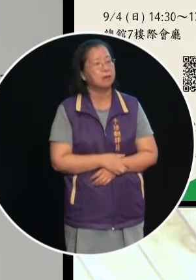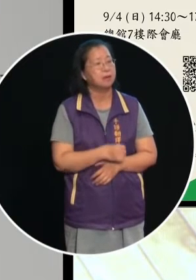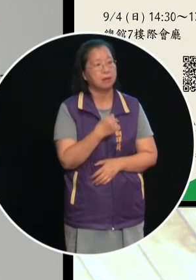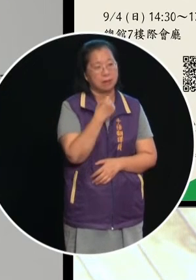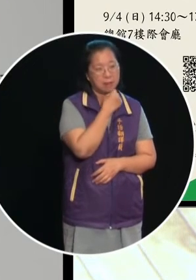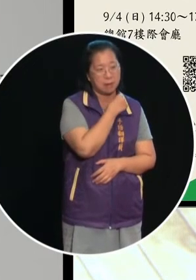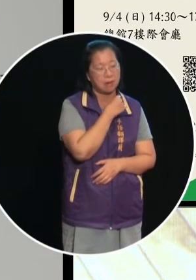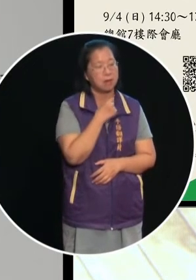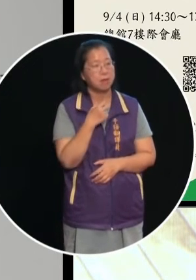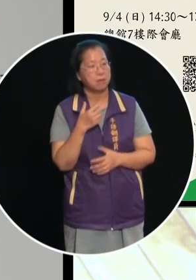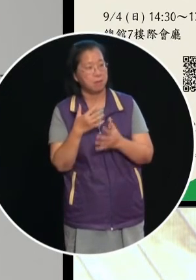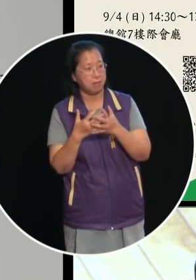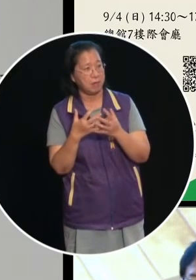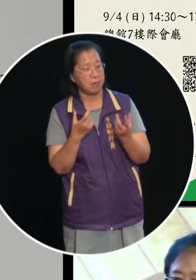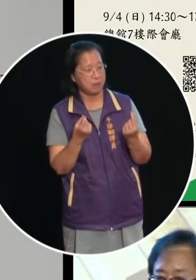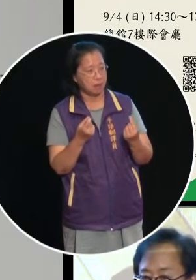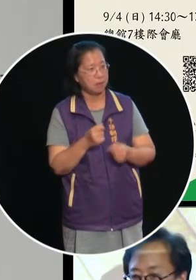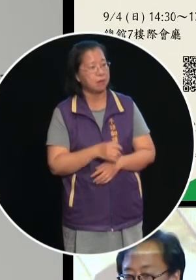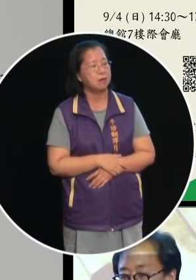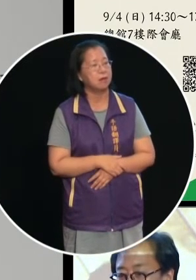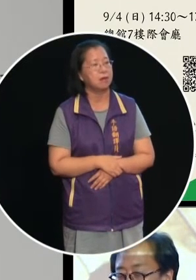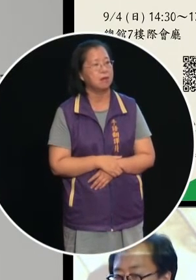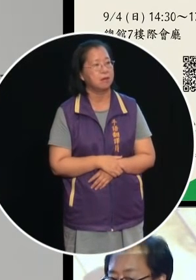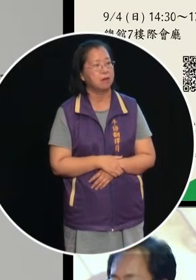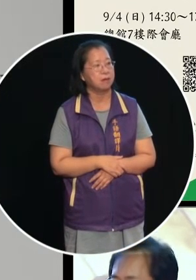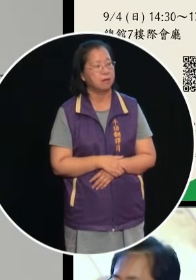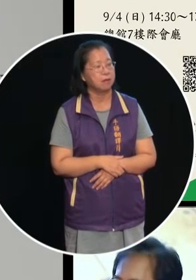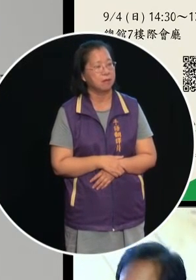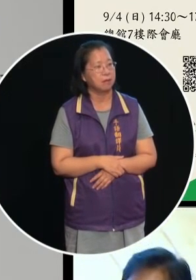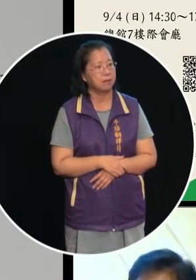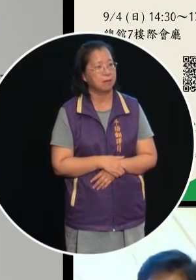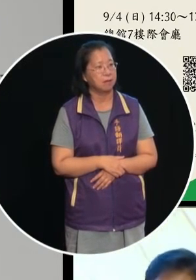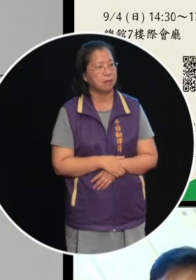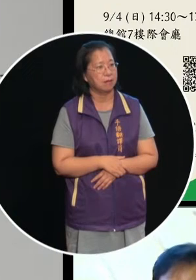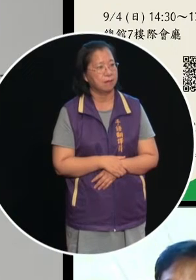台日之间的外交国防工作已经因为